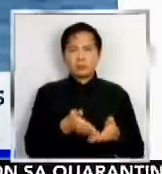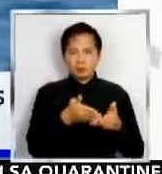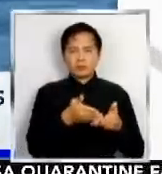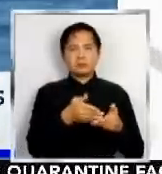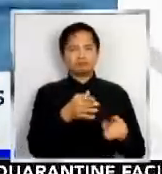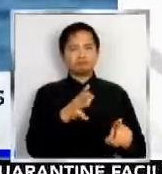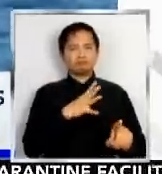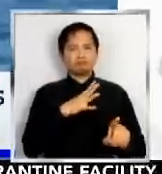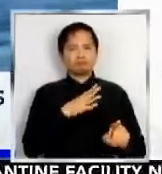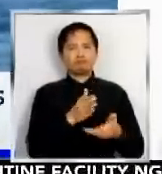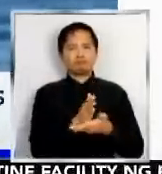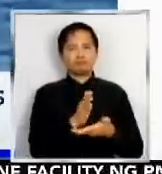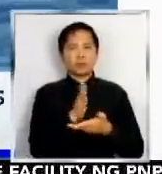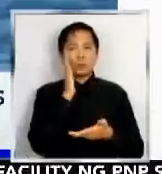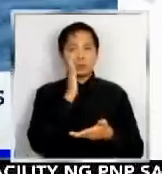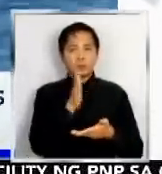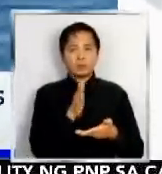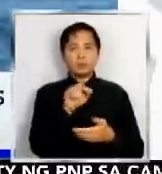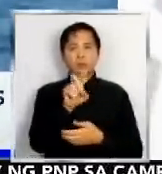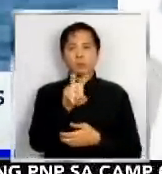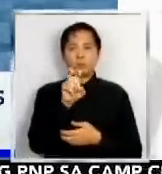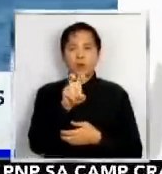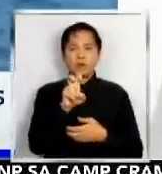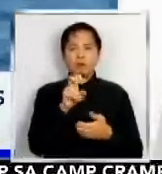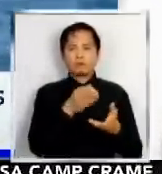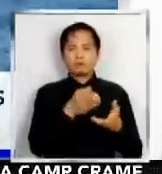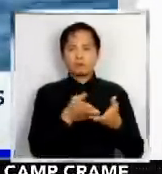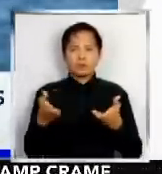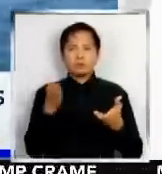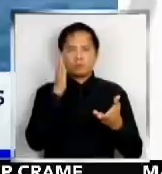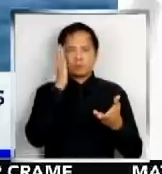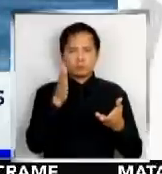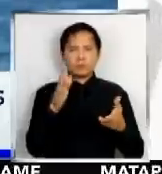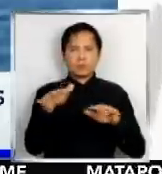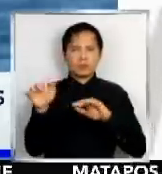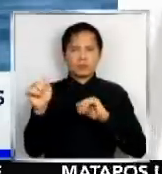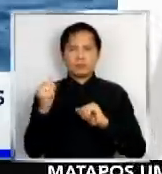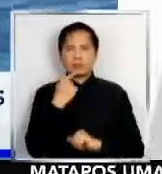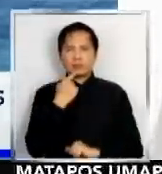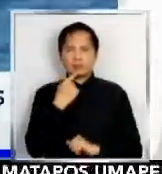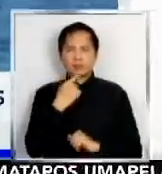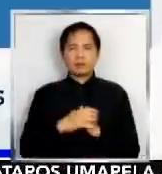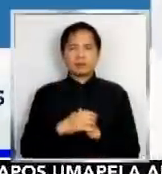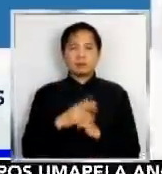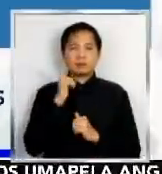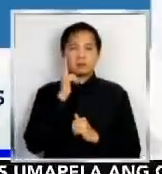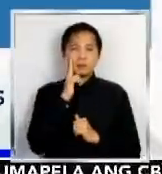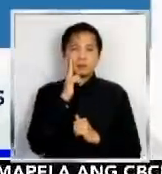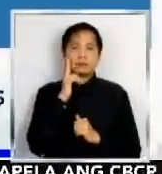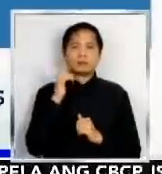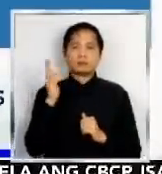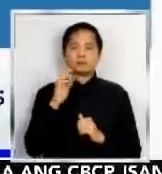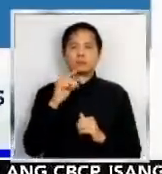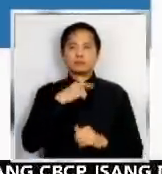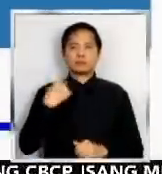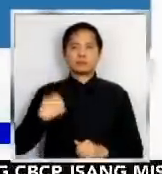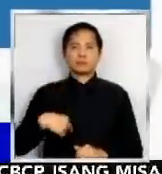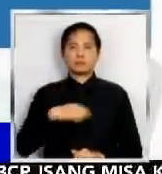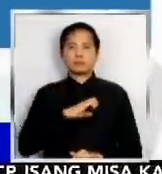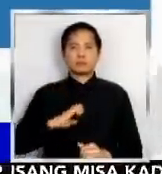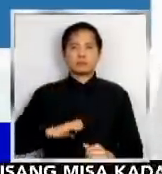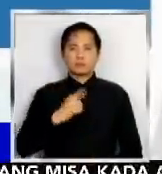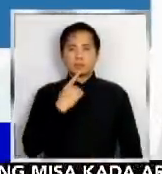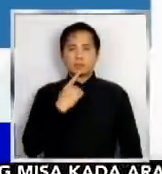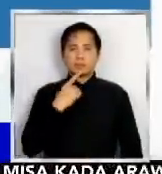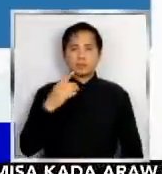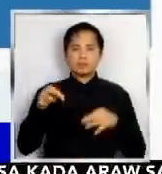fishing boats ng China. Tinanggap na rin daw ng Pangulong Duterte ang paliwanag ng Chinese ambassador. Ang sabi ng China, nandoon lang yung kanila